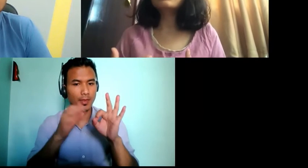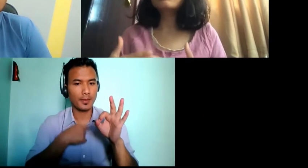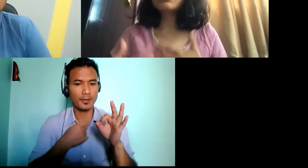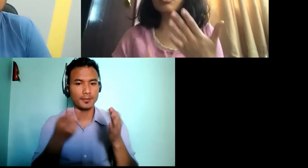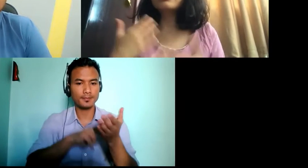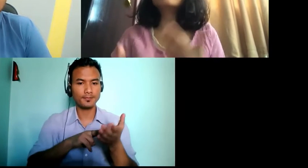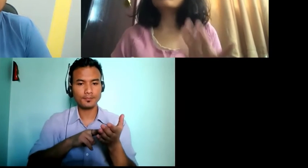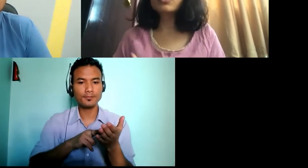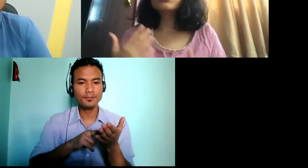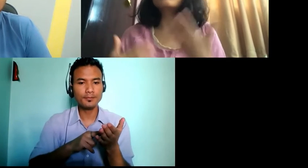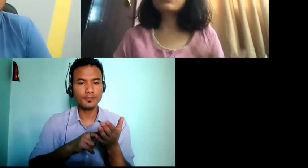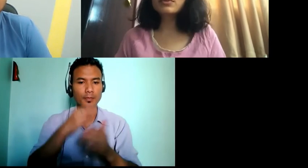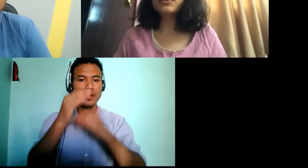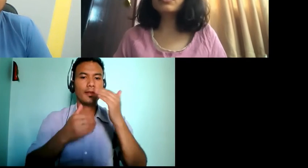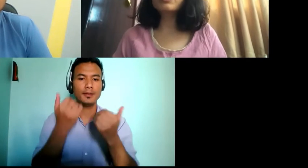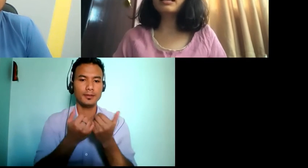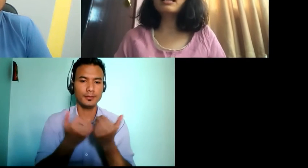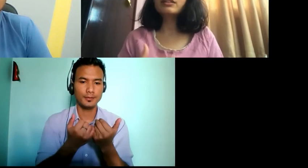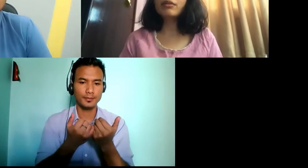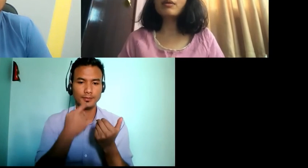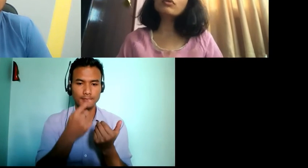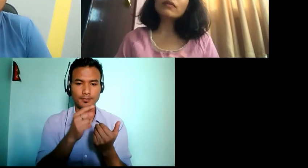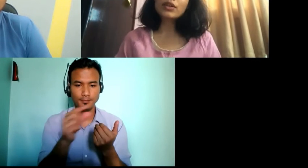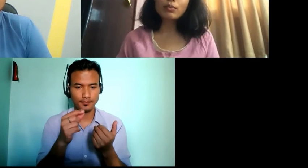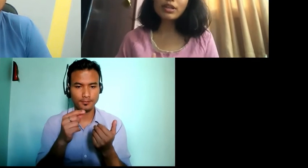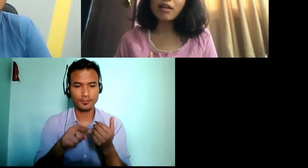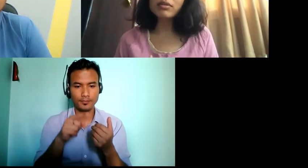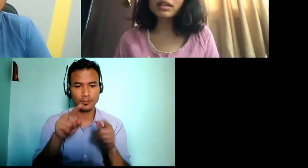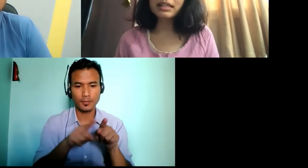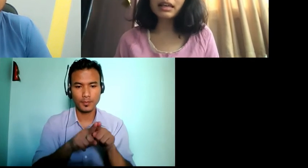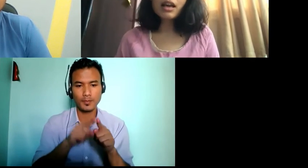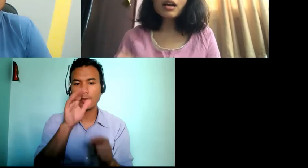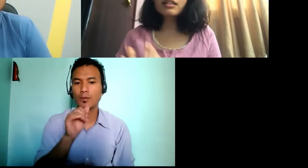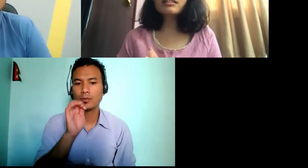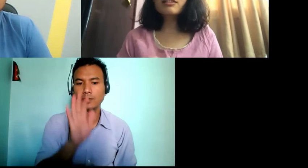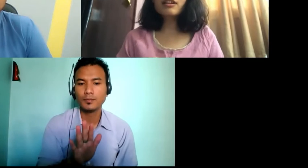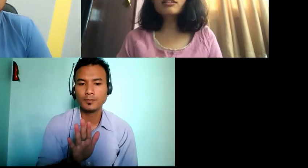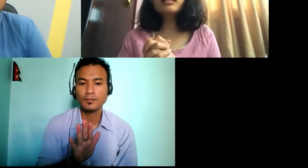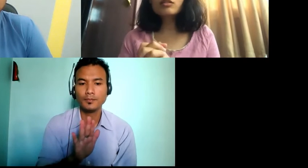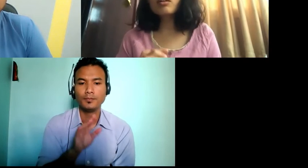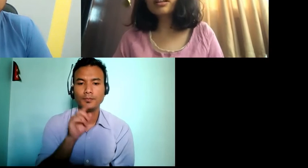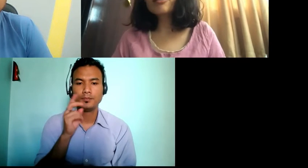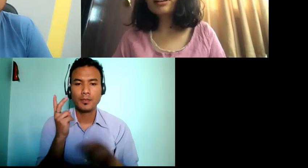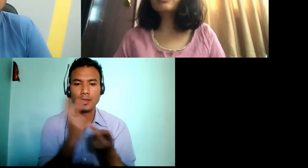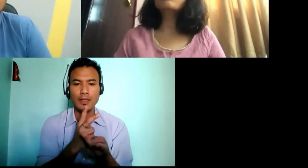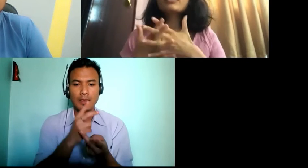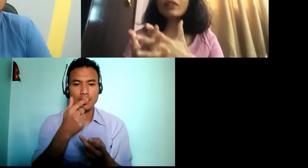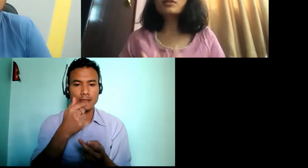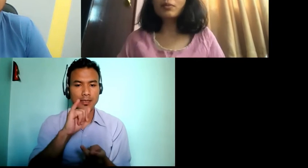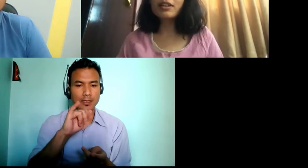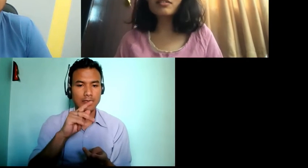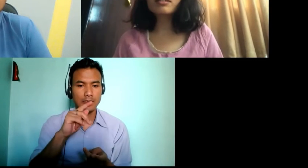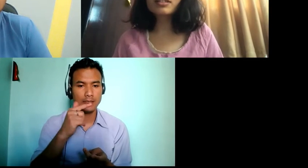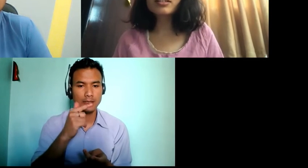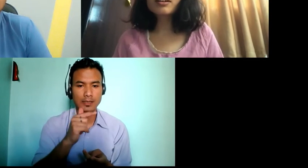चाहिँ डेभलप गर्छु, राम्रो गर्छु भन्ने खालि त्यो एउटा मोटिभेसन पनि आउँछ यसले. र त्यस्तै गरिकन टिकटक होइन, अहिले एकदमै